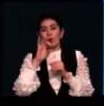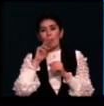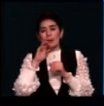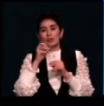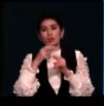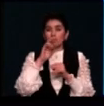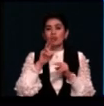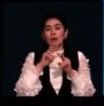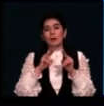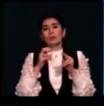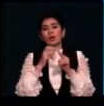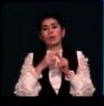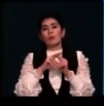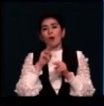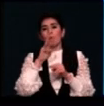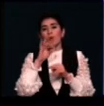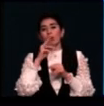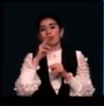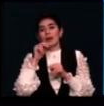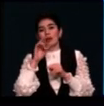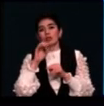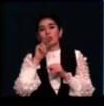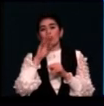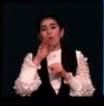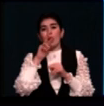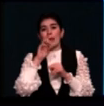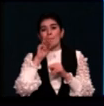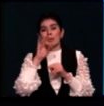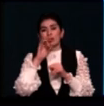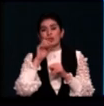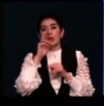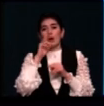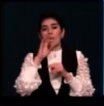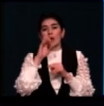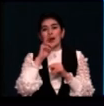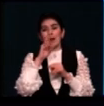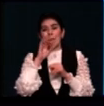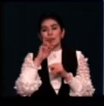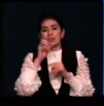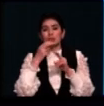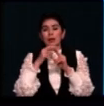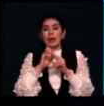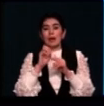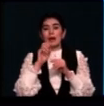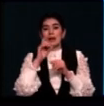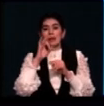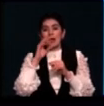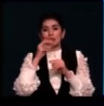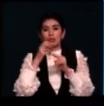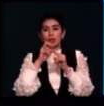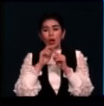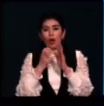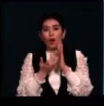yoki butadien moddalarini polimerlash yoki polikondensatsiyalash reaksiyalar natijasida